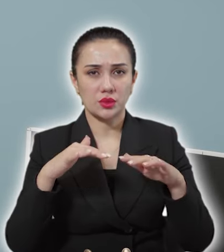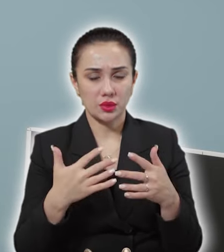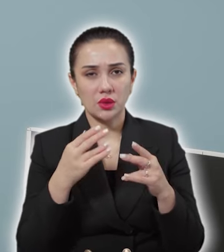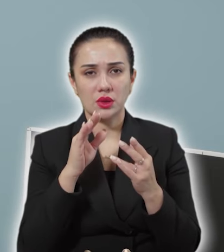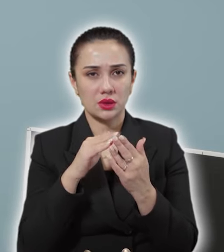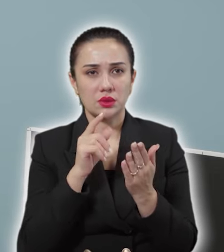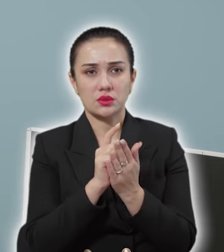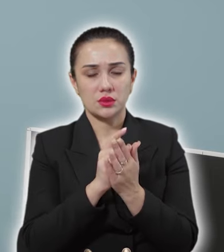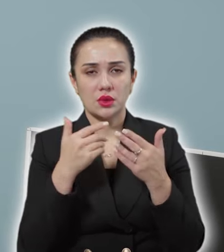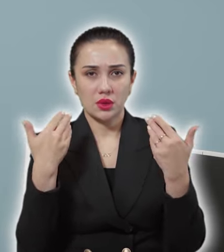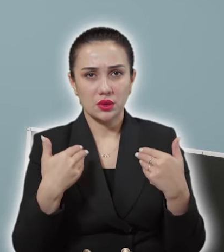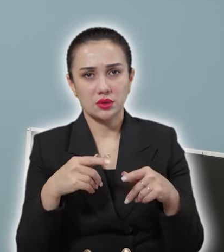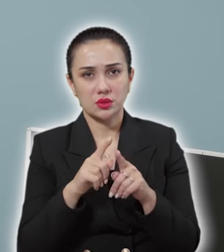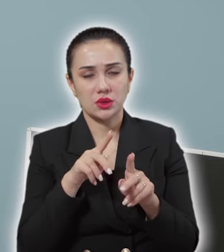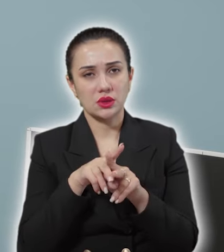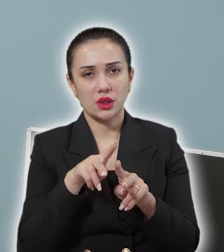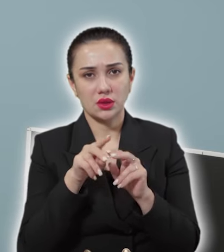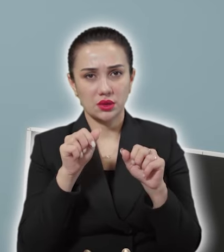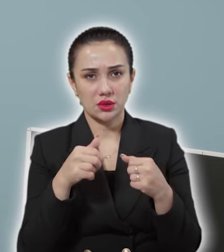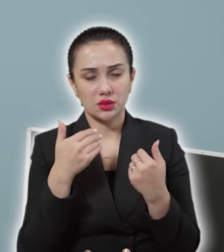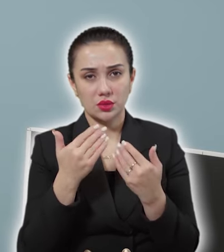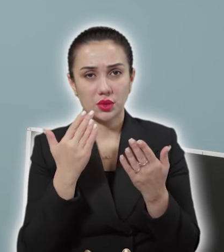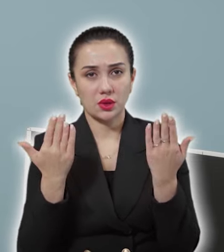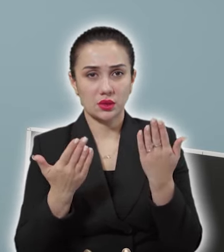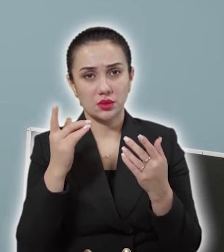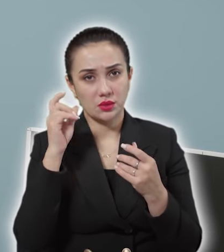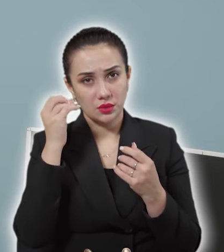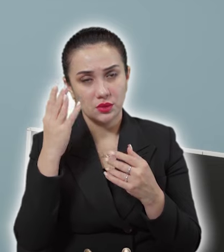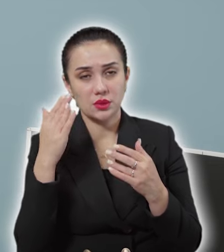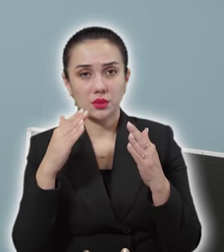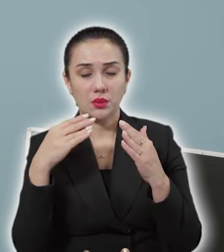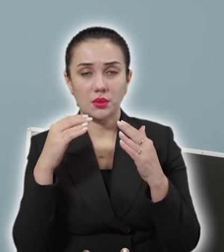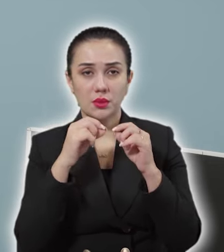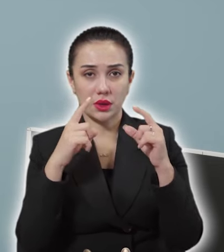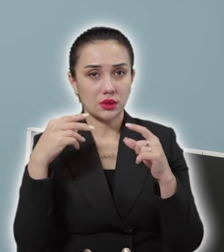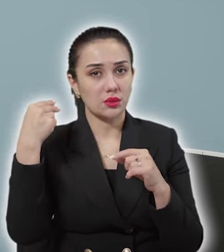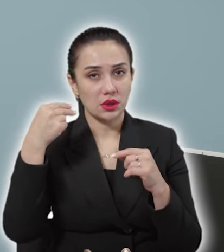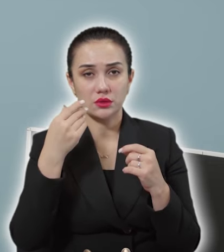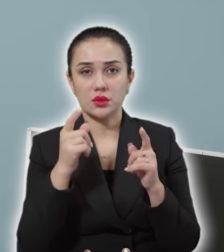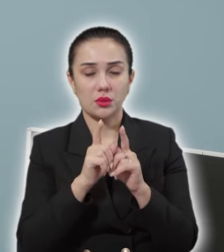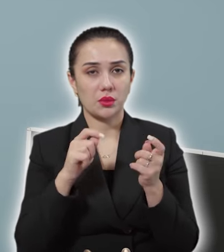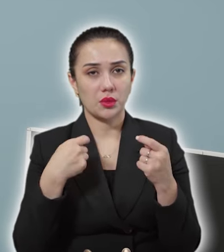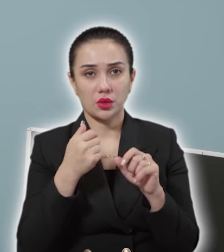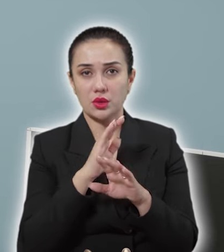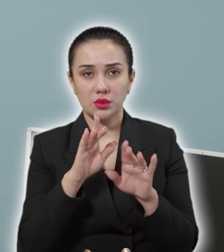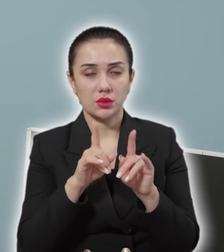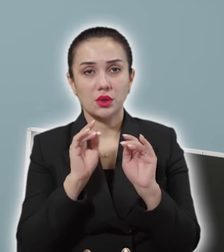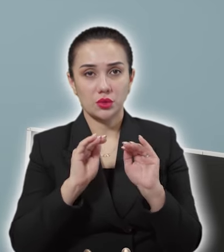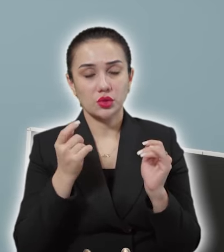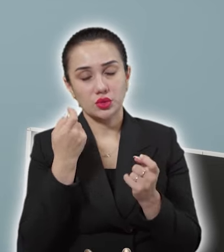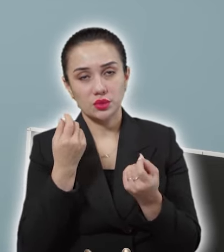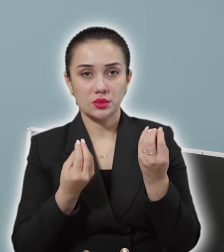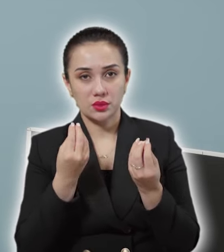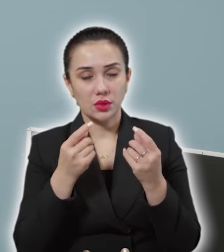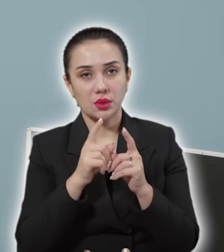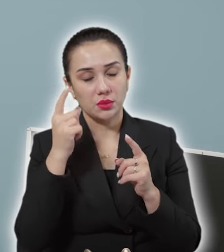zo'riqtirib bunday dars tayyorlash ham organizmingga zarar yetkazishi mumkin. Agar bilsang, maktabdagi tanaffuslar ham bekorga emas.